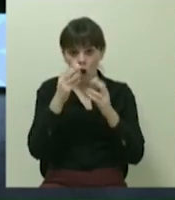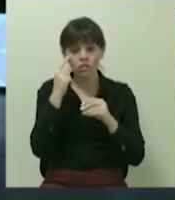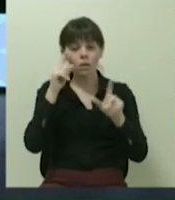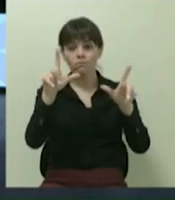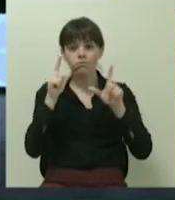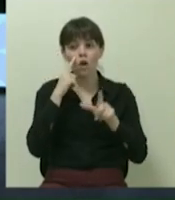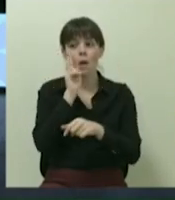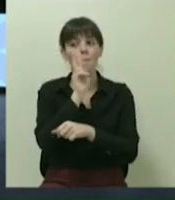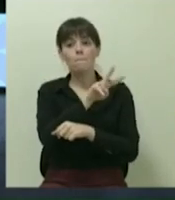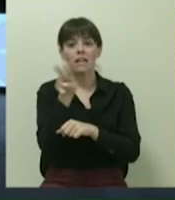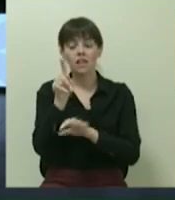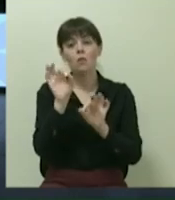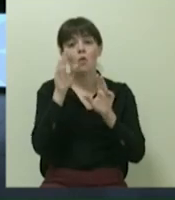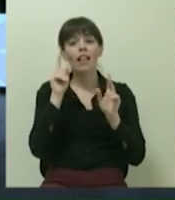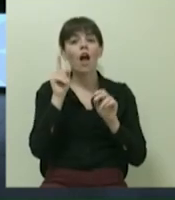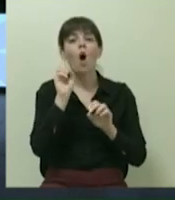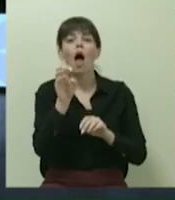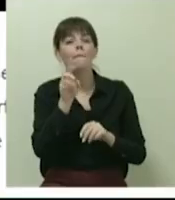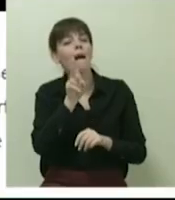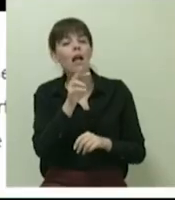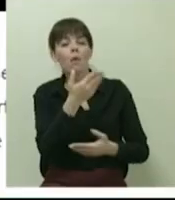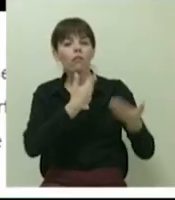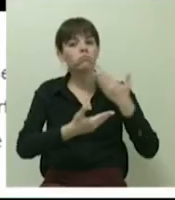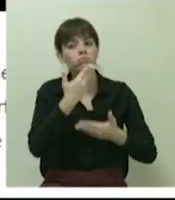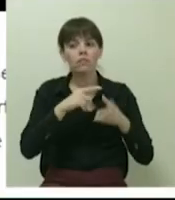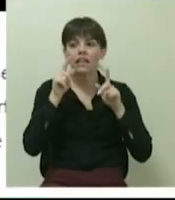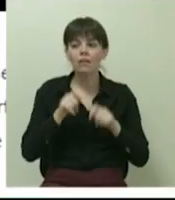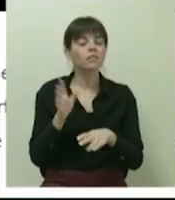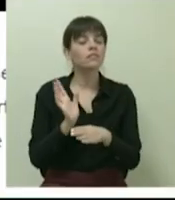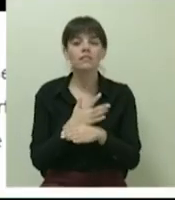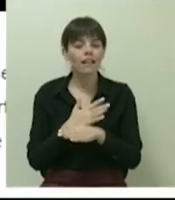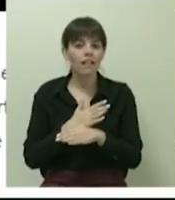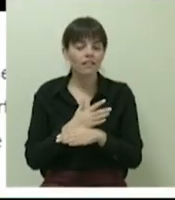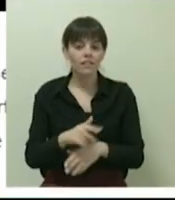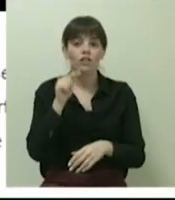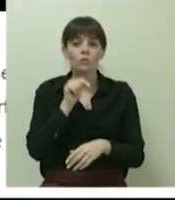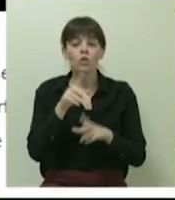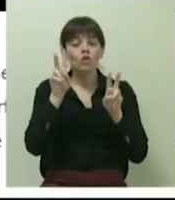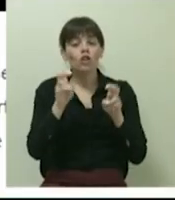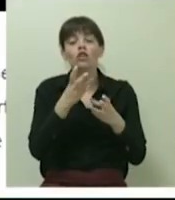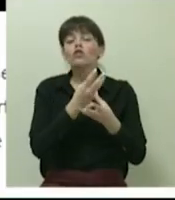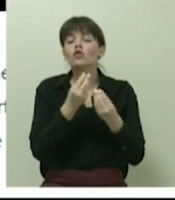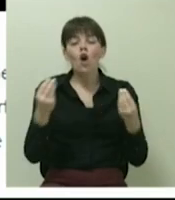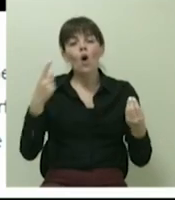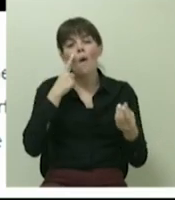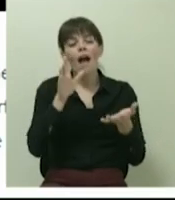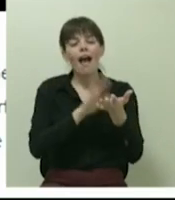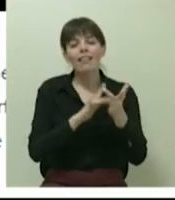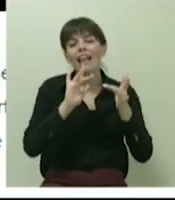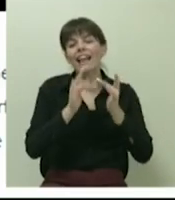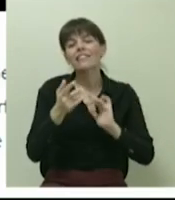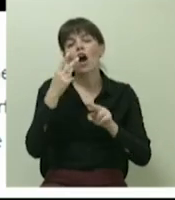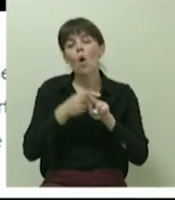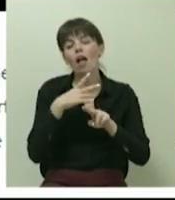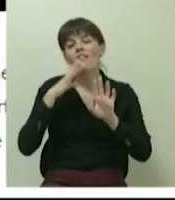böyle bir manzara görürsünüz diye bir öğretmen edasıyla bana anlattı. Neden? Çünkü bu konuda çok fazla materyal zaten internette var